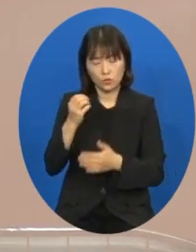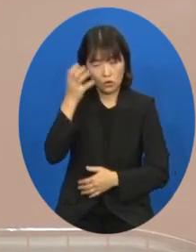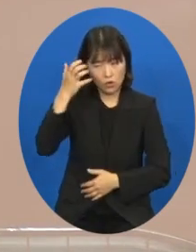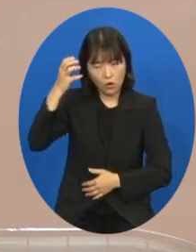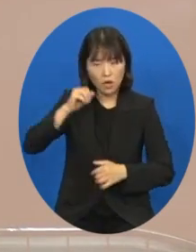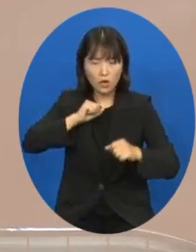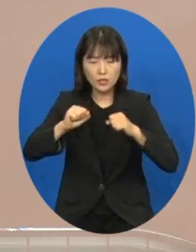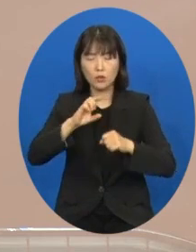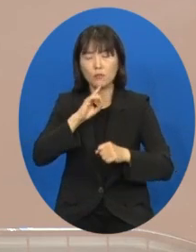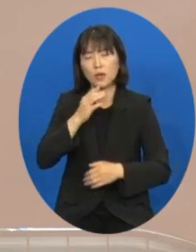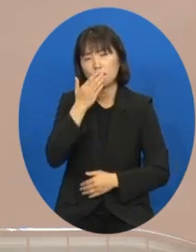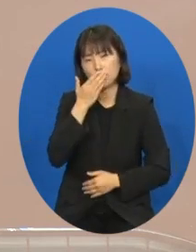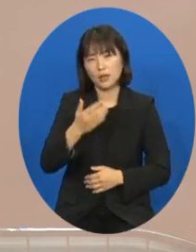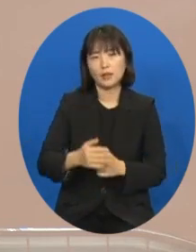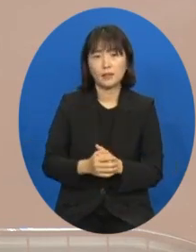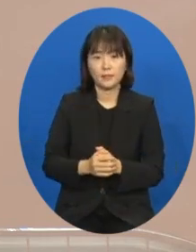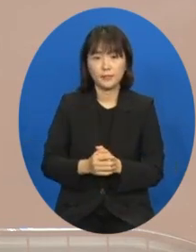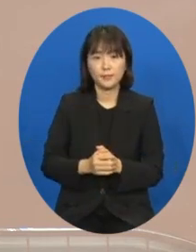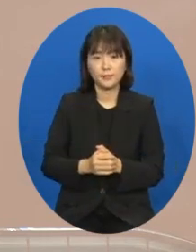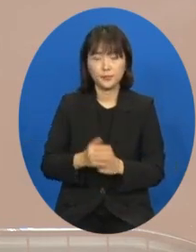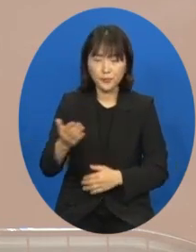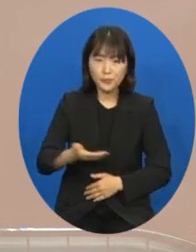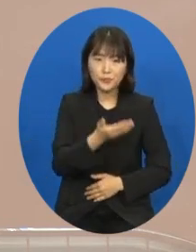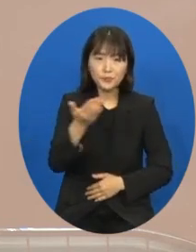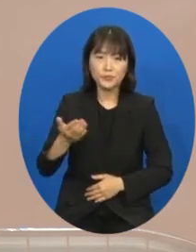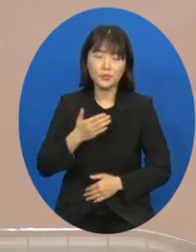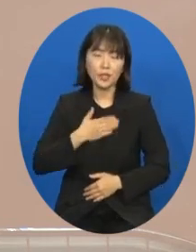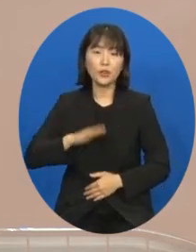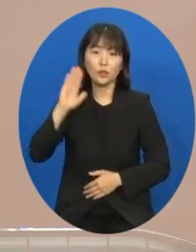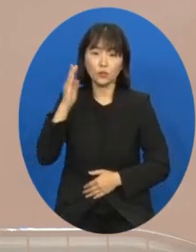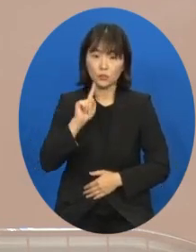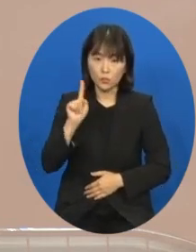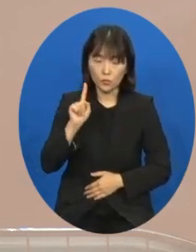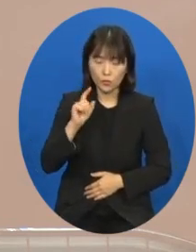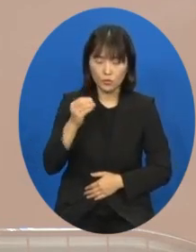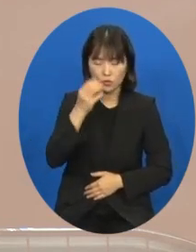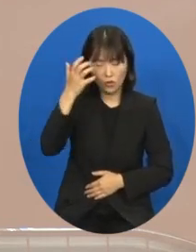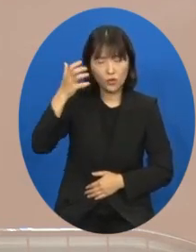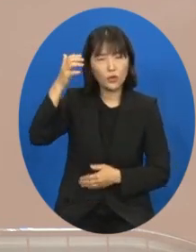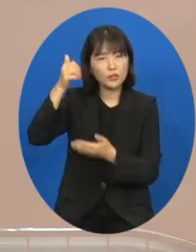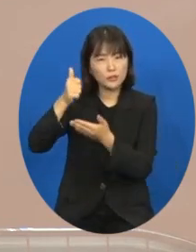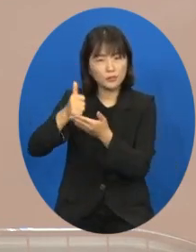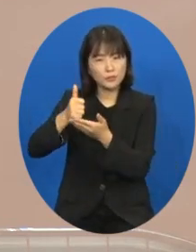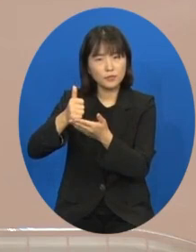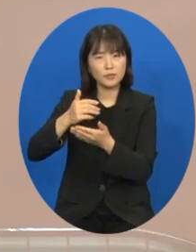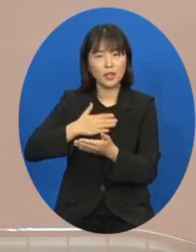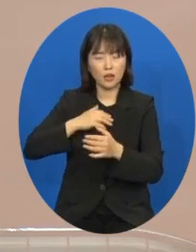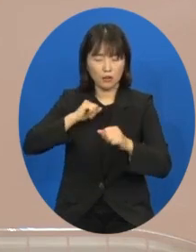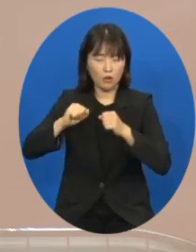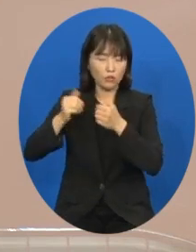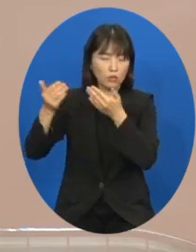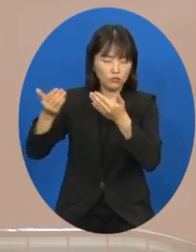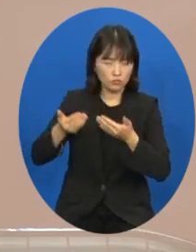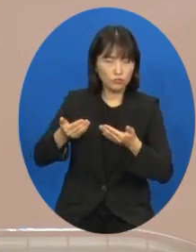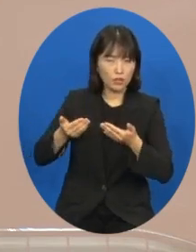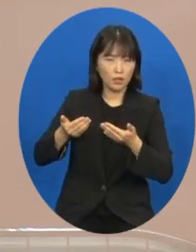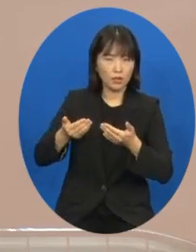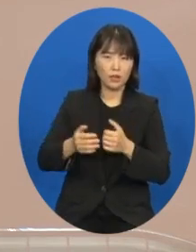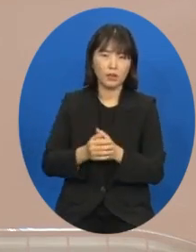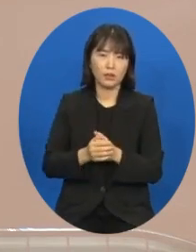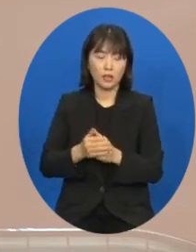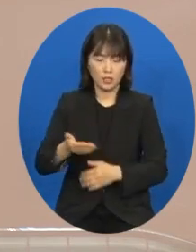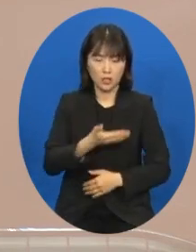역사로만 되는 일입니다. 그래서 여러분이 알게 됩니다. 아, 성령께서 내게 역사하셨구나.